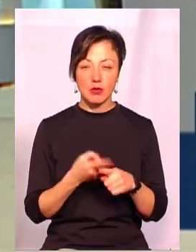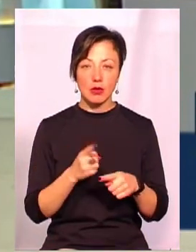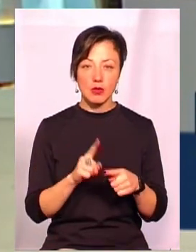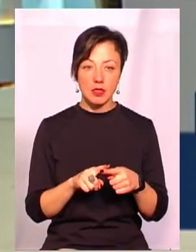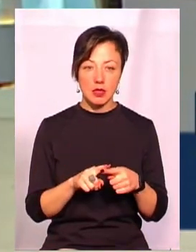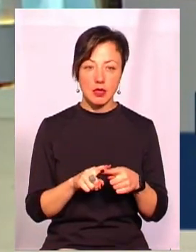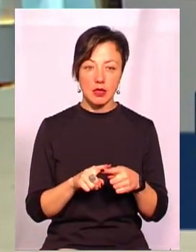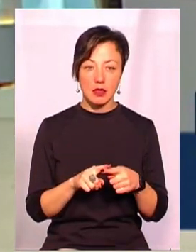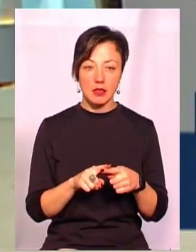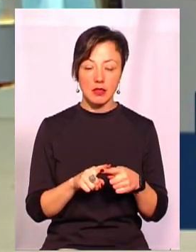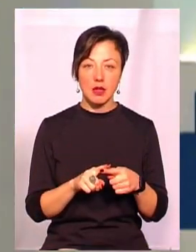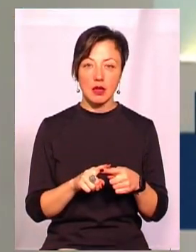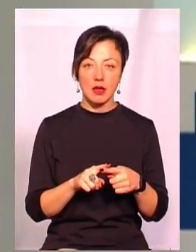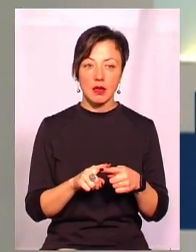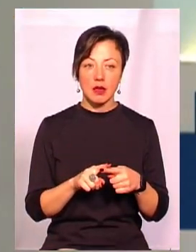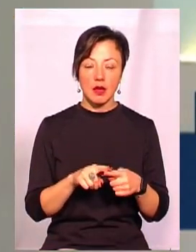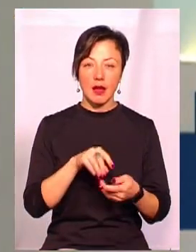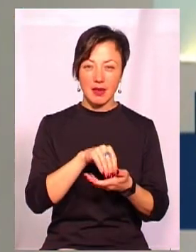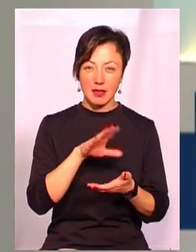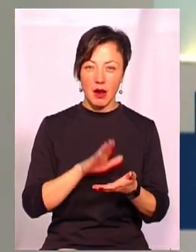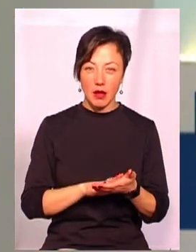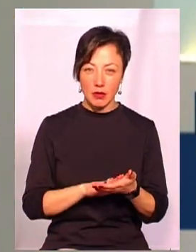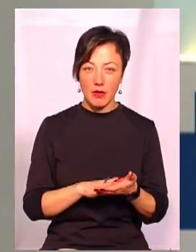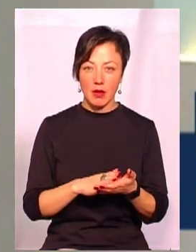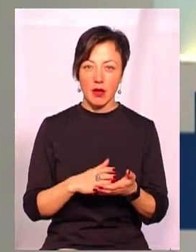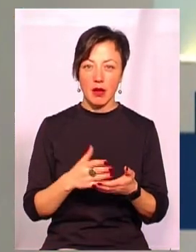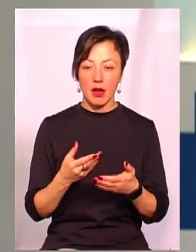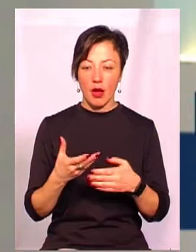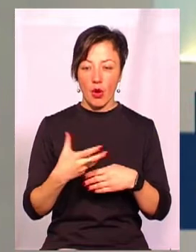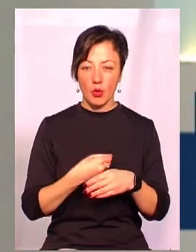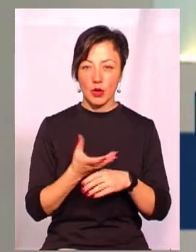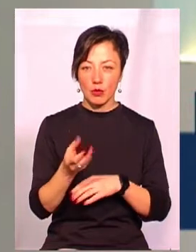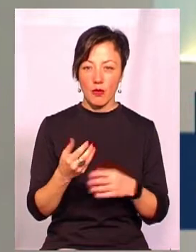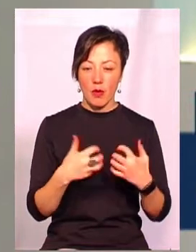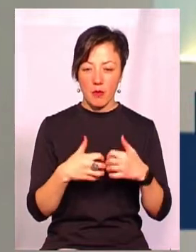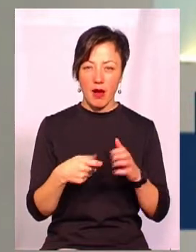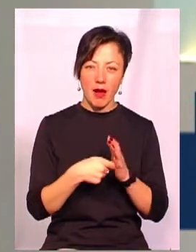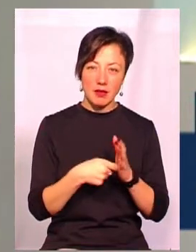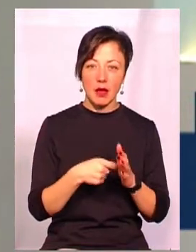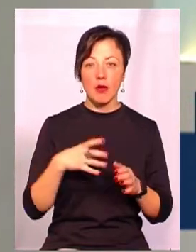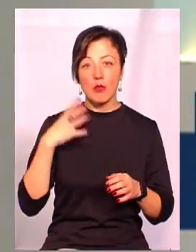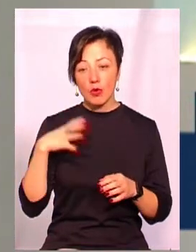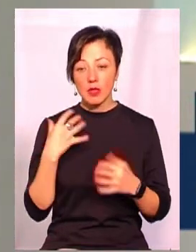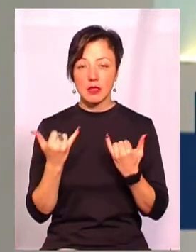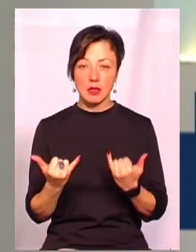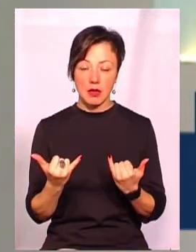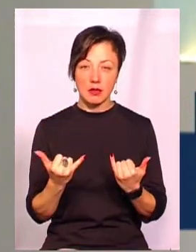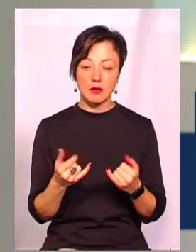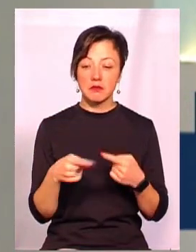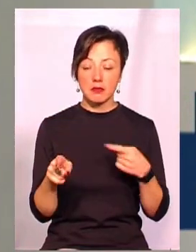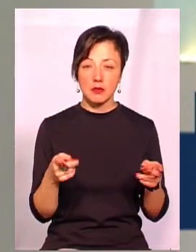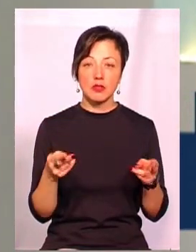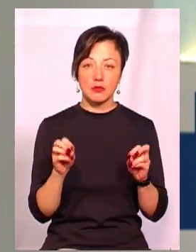оці реєстратори розрахункових операцій, які запроваджуються, від тих, якими вже користувалися?